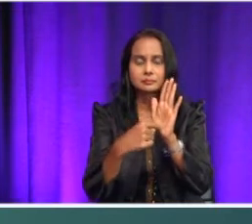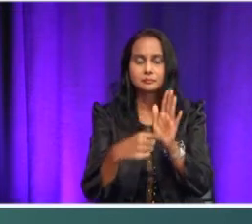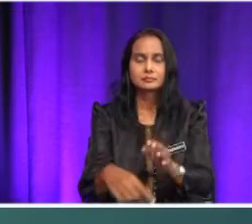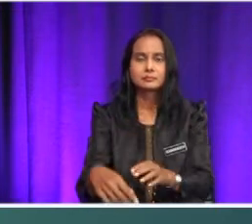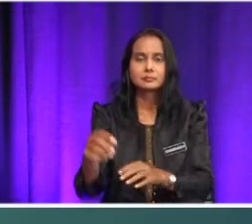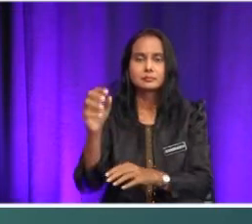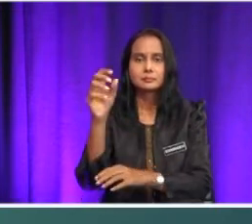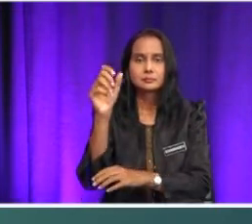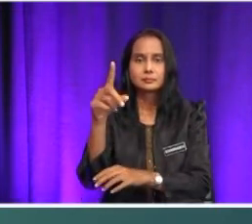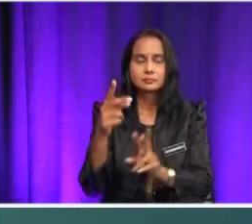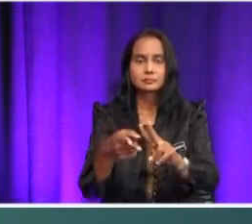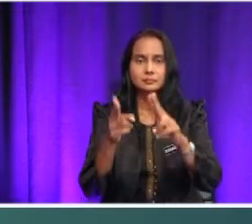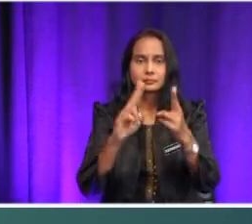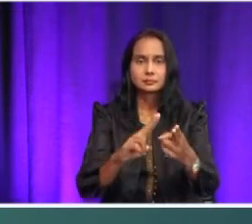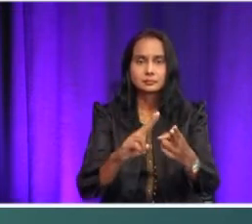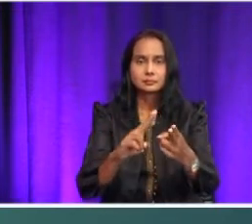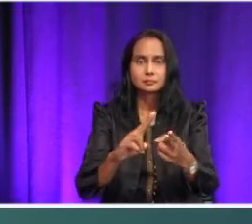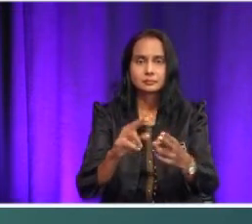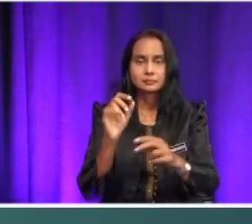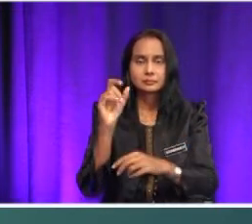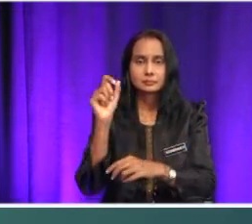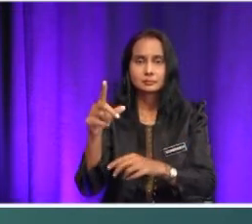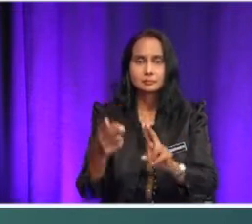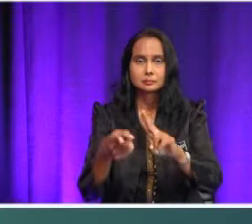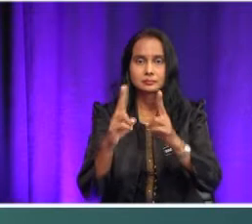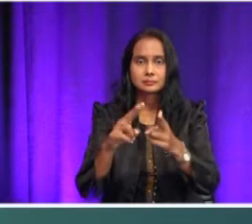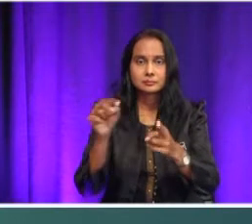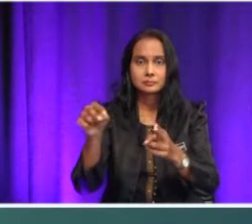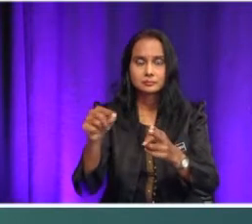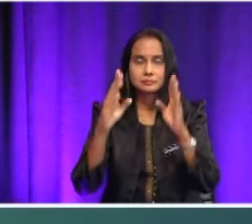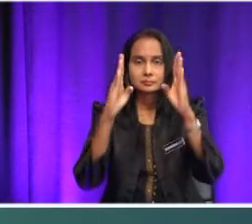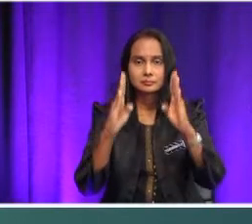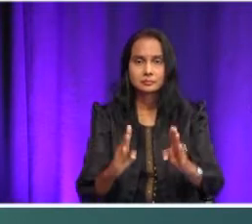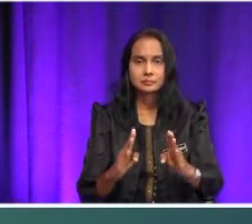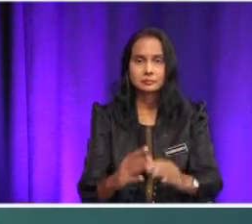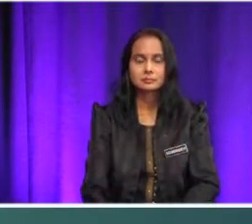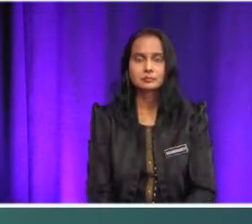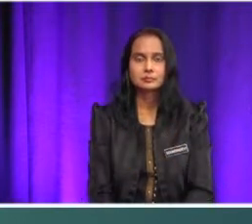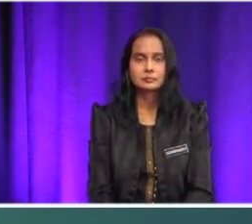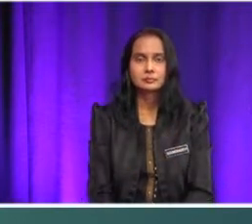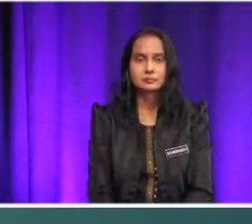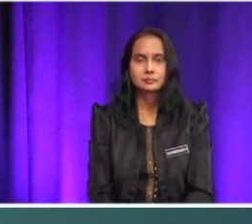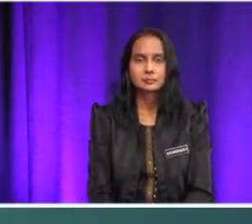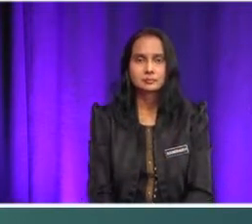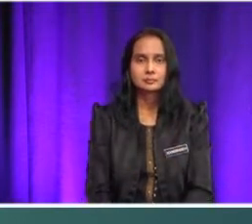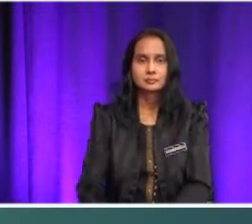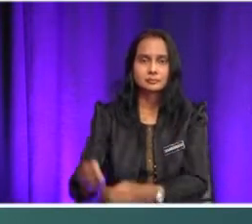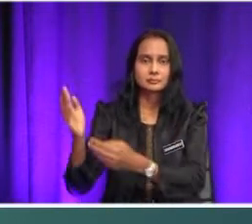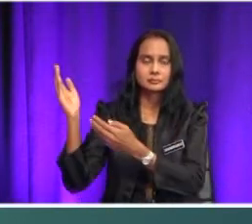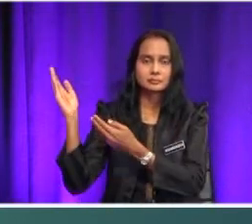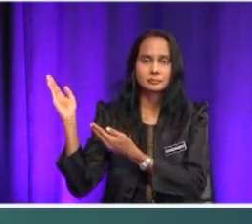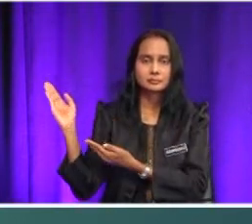kita di sini ialah buruh buruh betul jadi kita lihat perubahan tuh